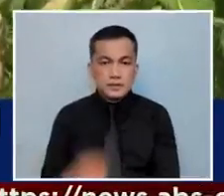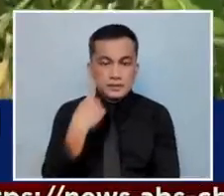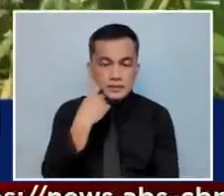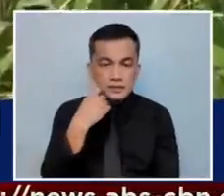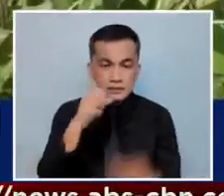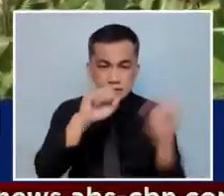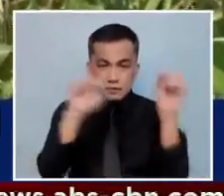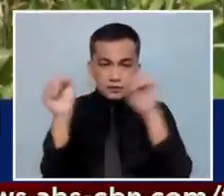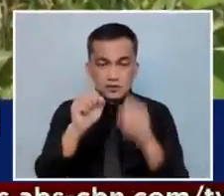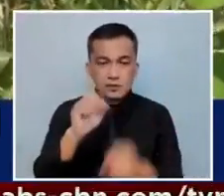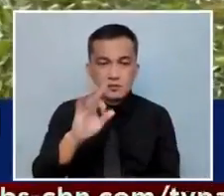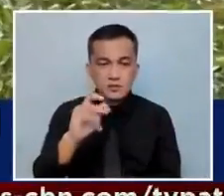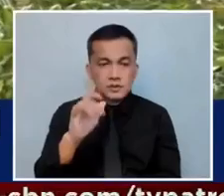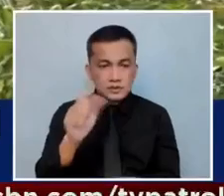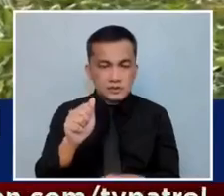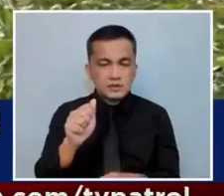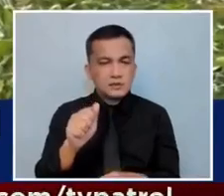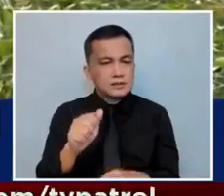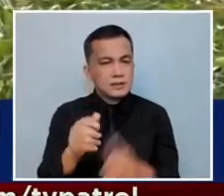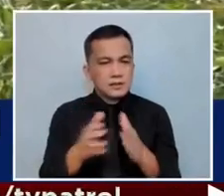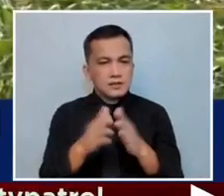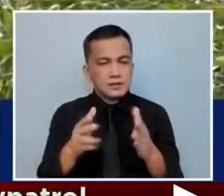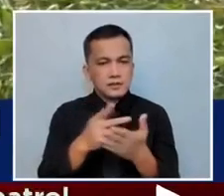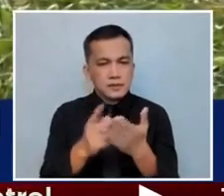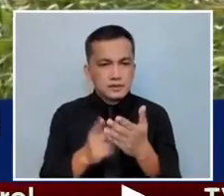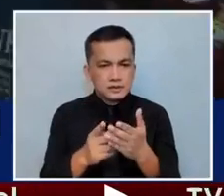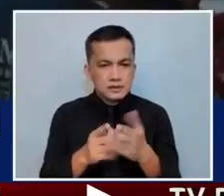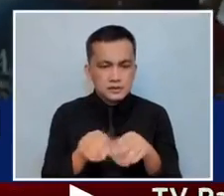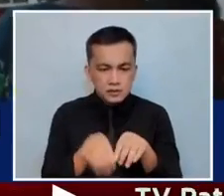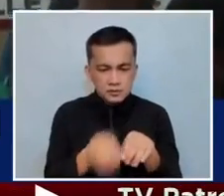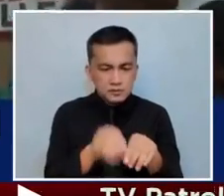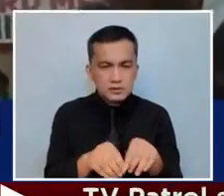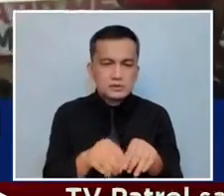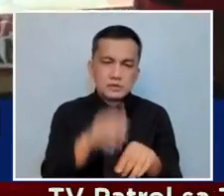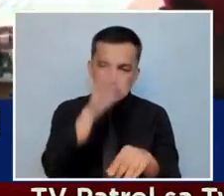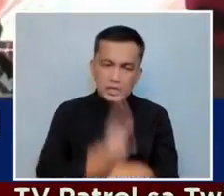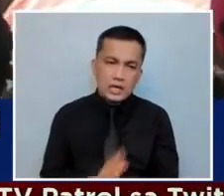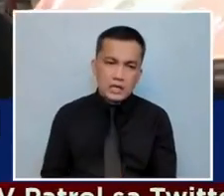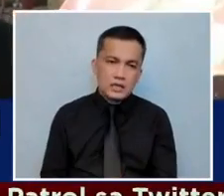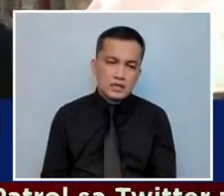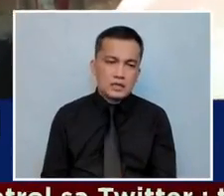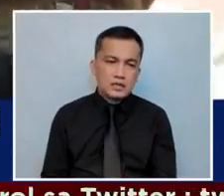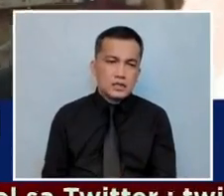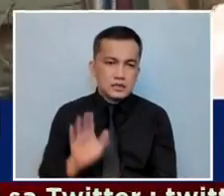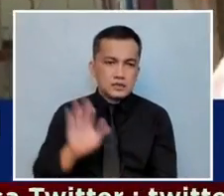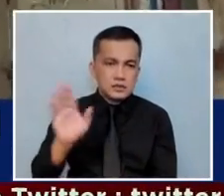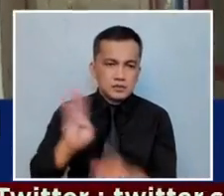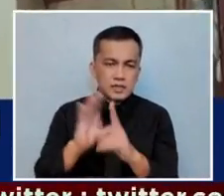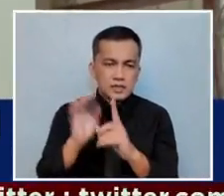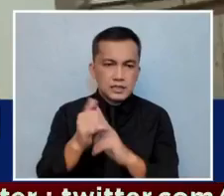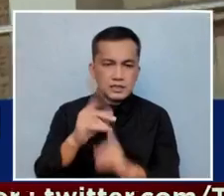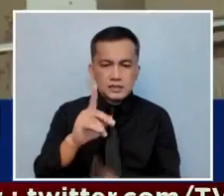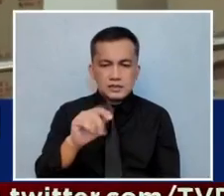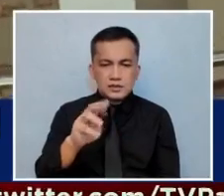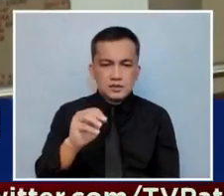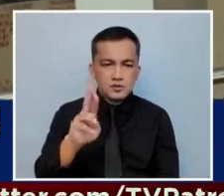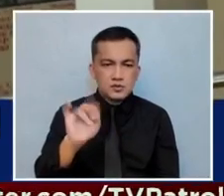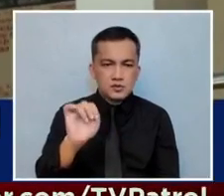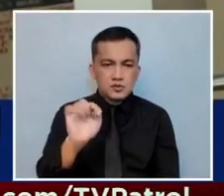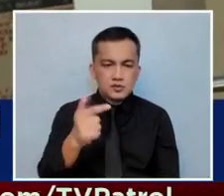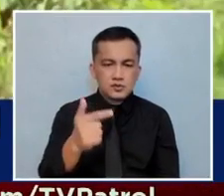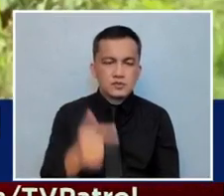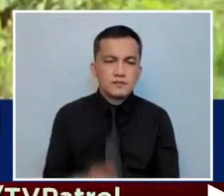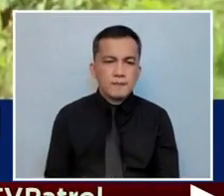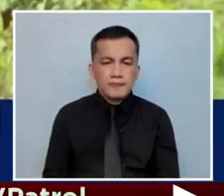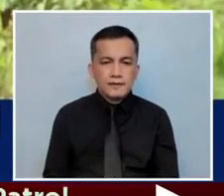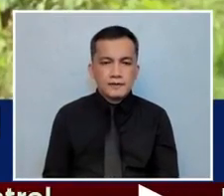Florita, napuruhan ang malaking bahagi ng sakahan sa kanilang lugar, lalo na ang barangay Damurog. Sa barangay na